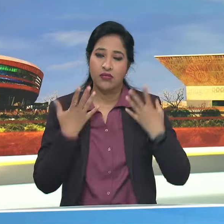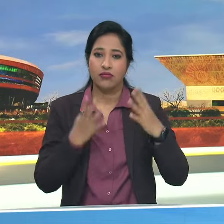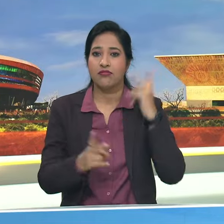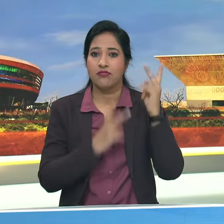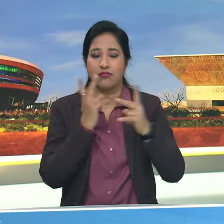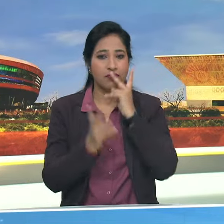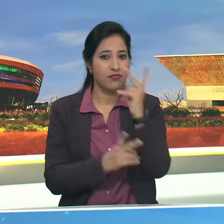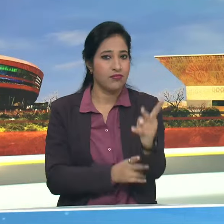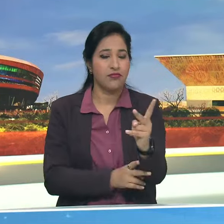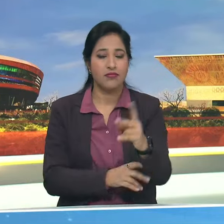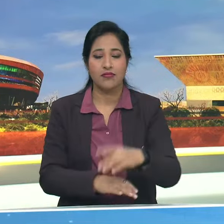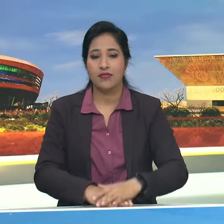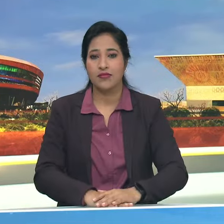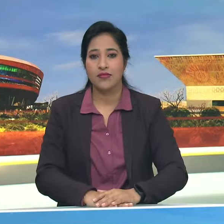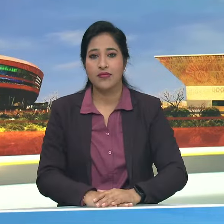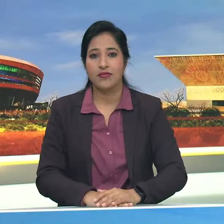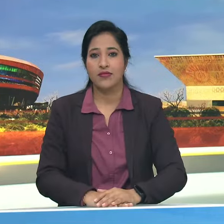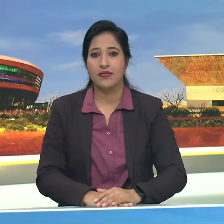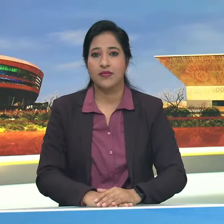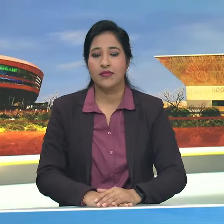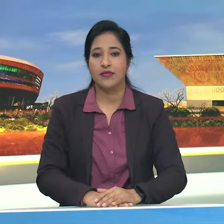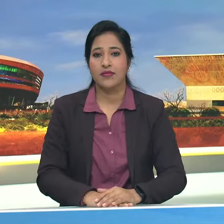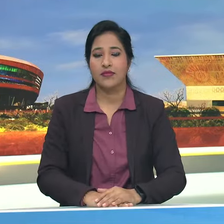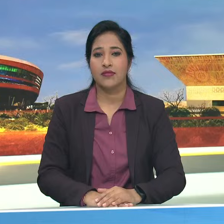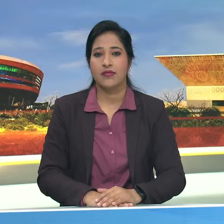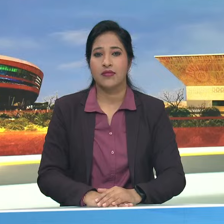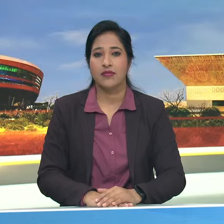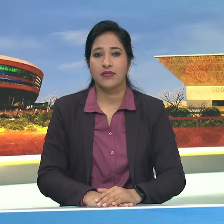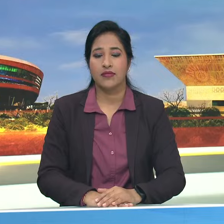देखिए ये रिपोर्ट।